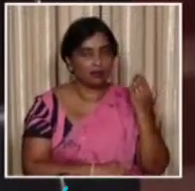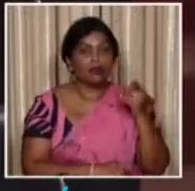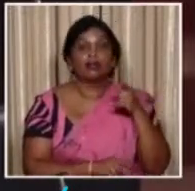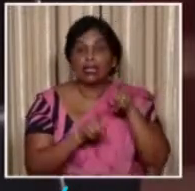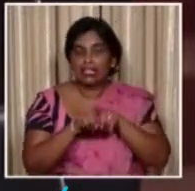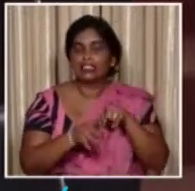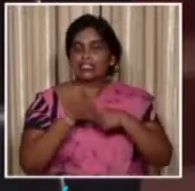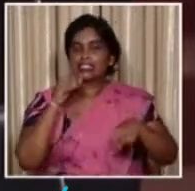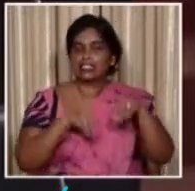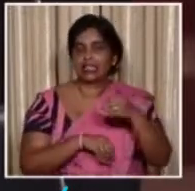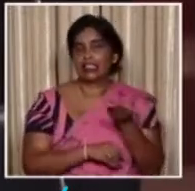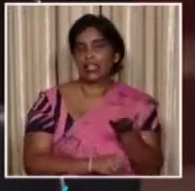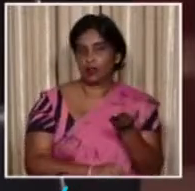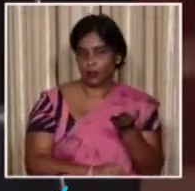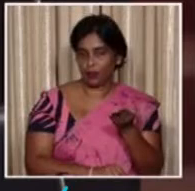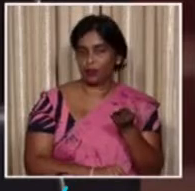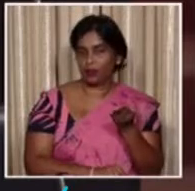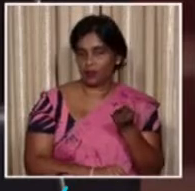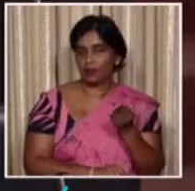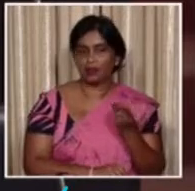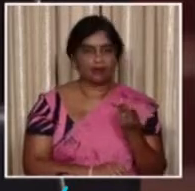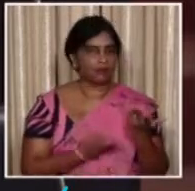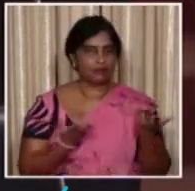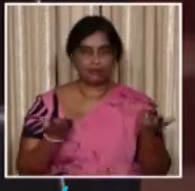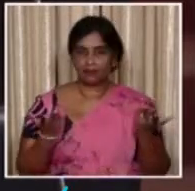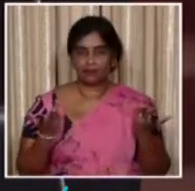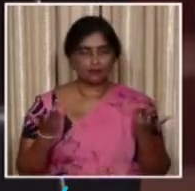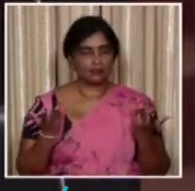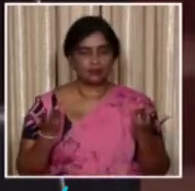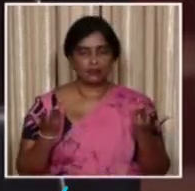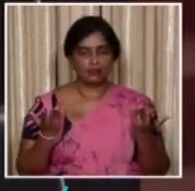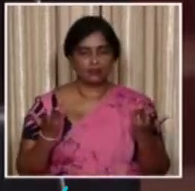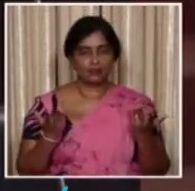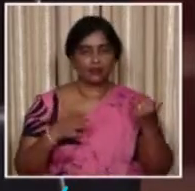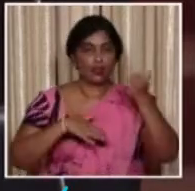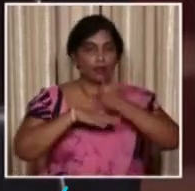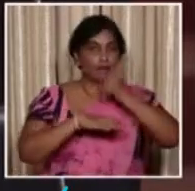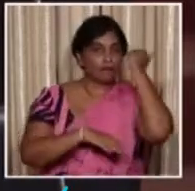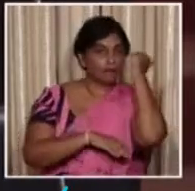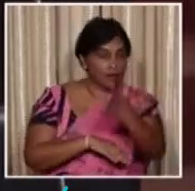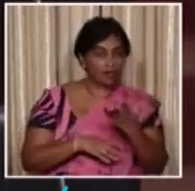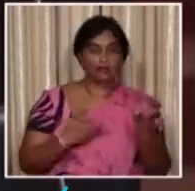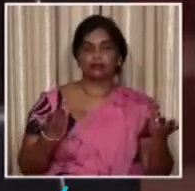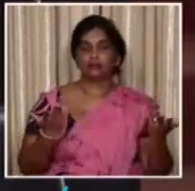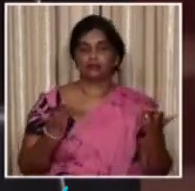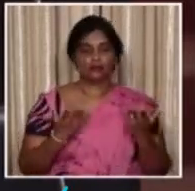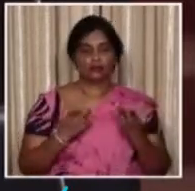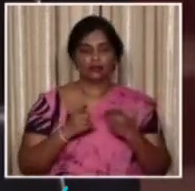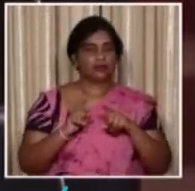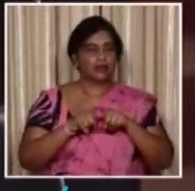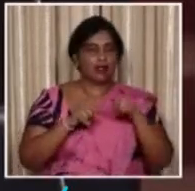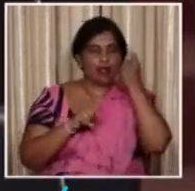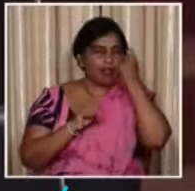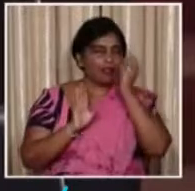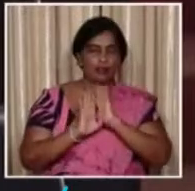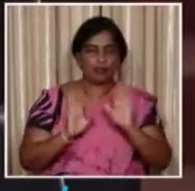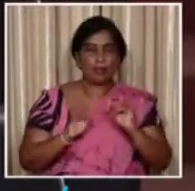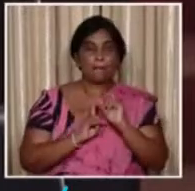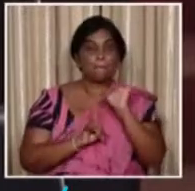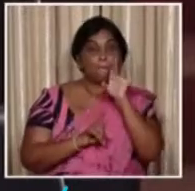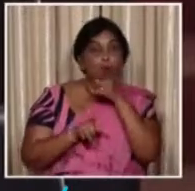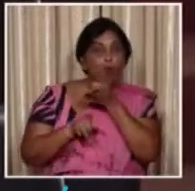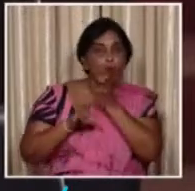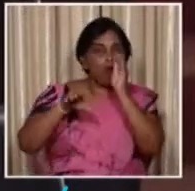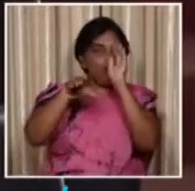ඒකයි අපි ඡන්දයක් ඉල්ලුවේ. නැත්තම් ඌලාතනේට ගෞරව කරන්නවත් වෙන කිසිම අදහසකින් නෙමෙයි මේ 15